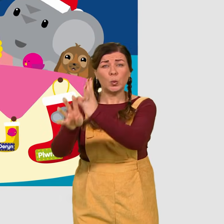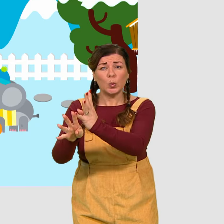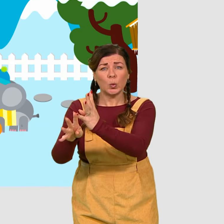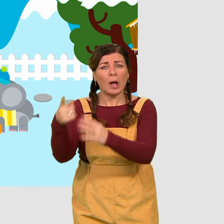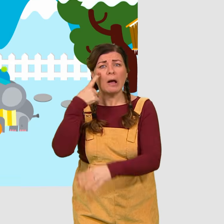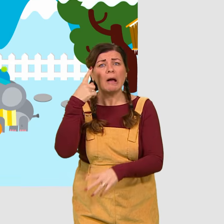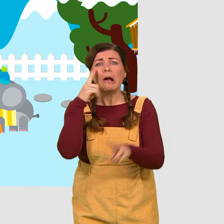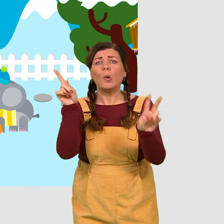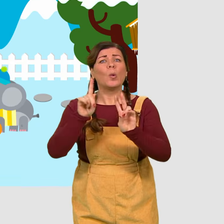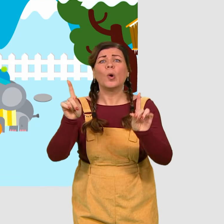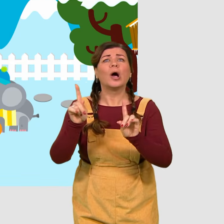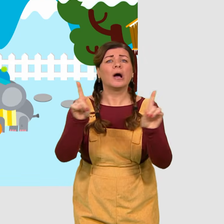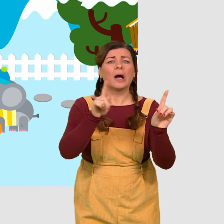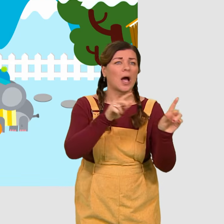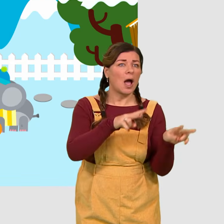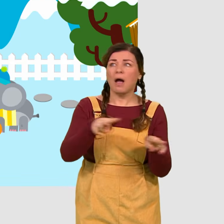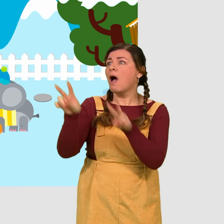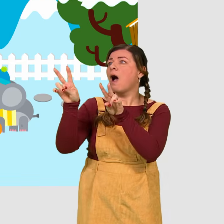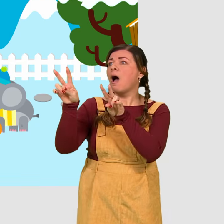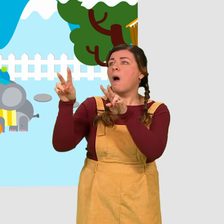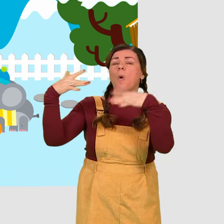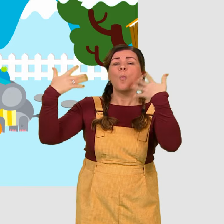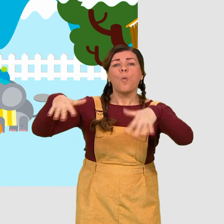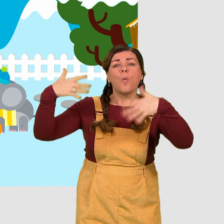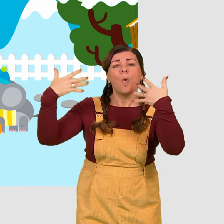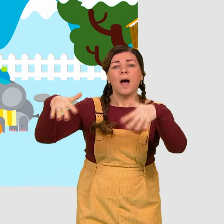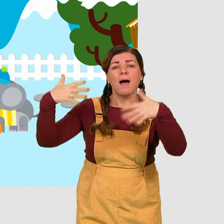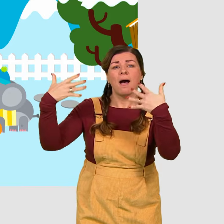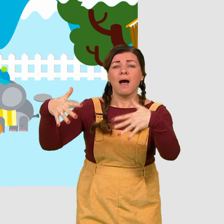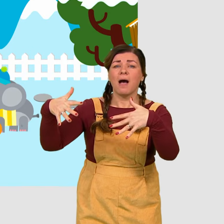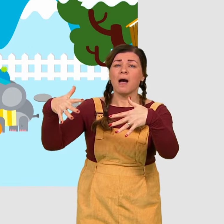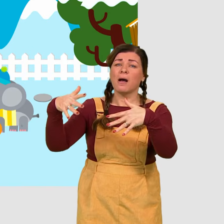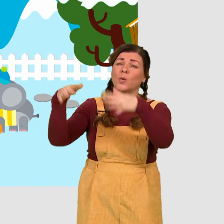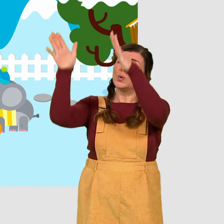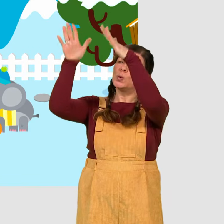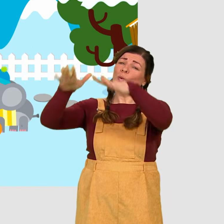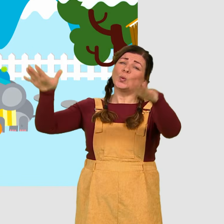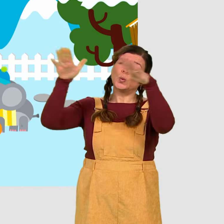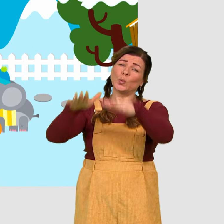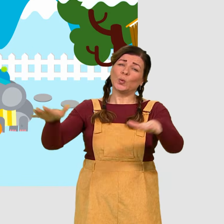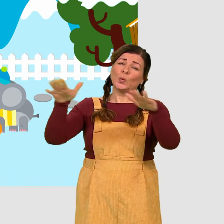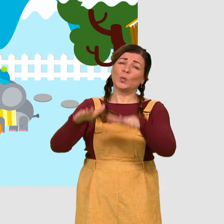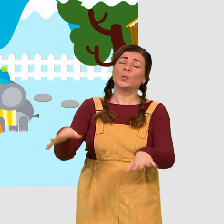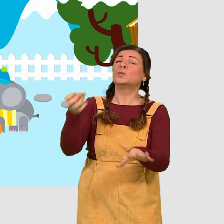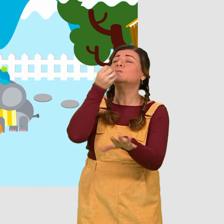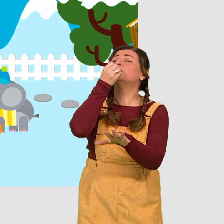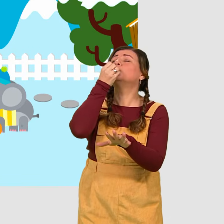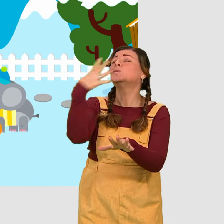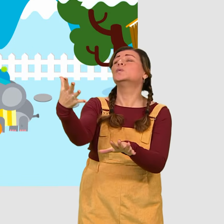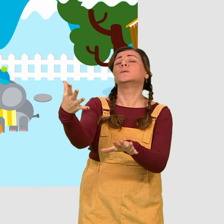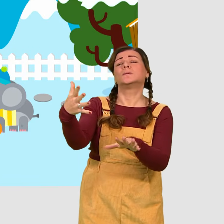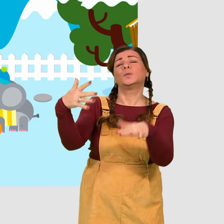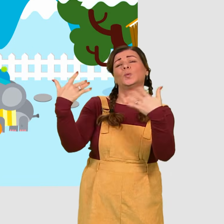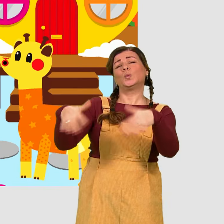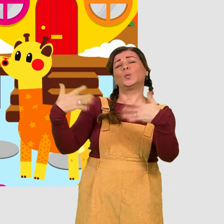bod. Ac yn fanna, yn yr ardd, roedd y goeden Nadolig mwyaf prydferth yn y byd i